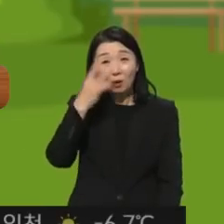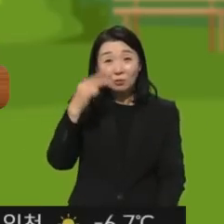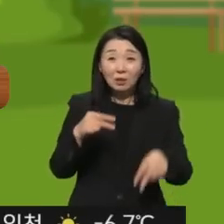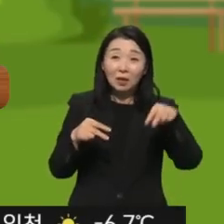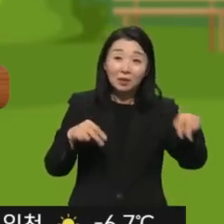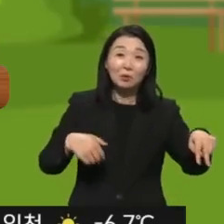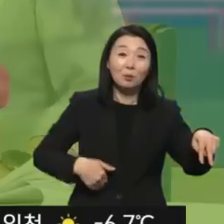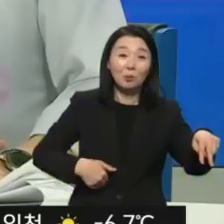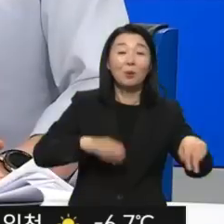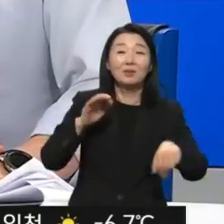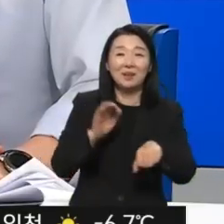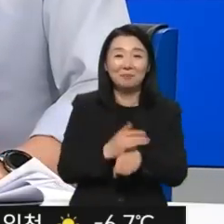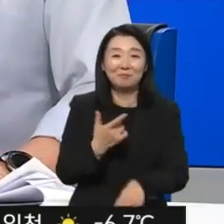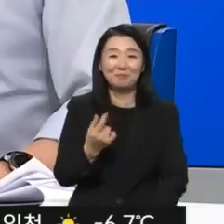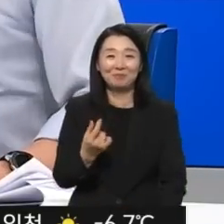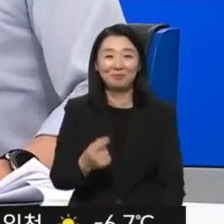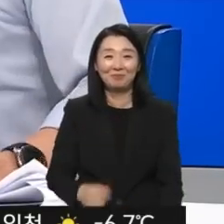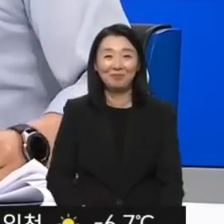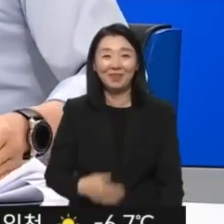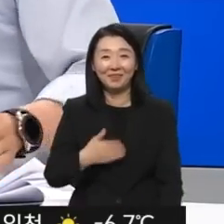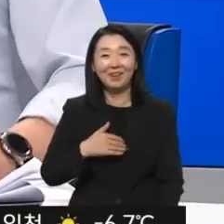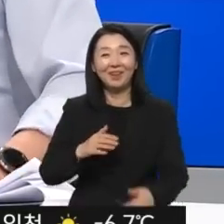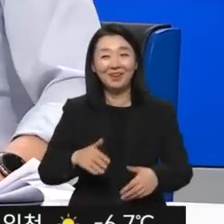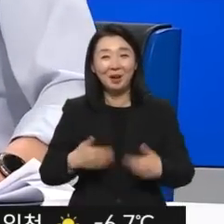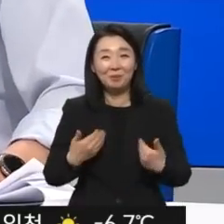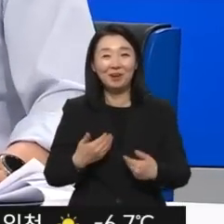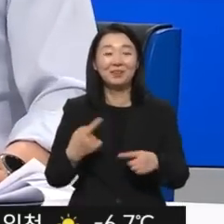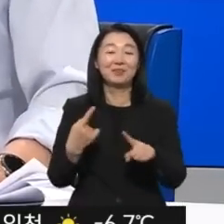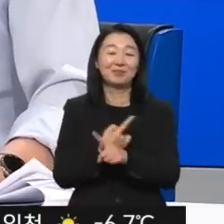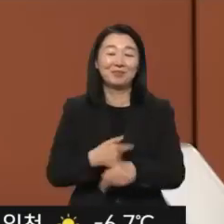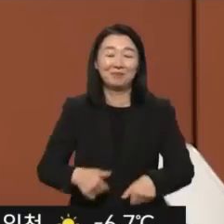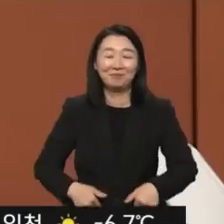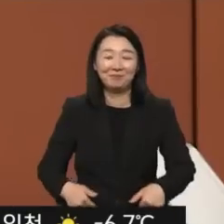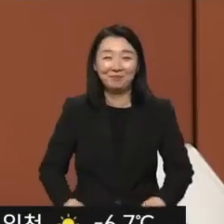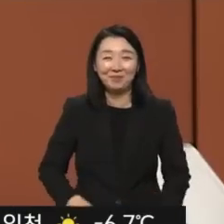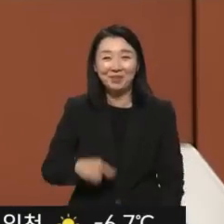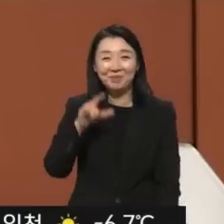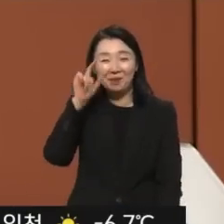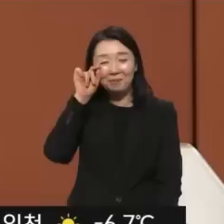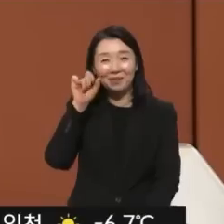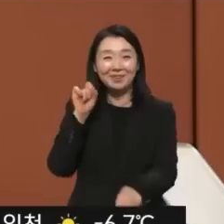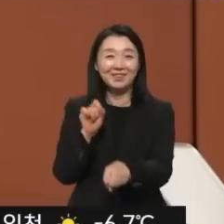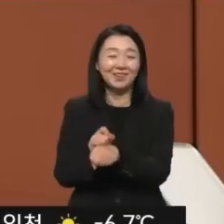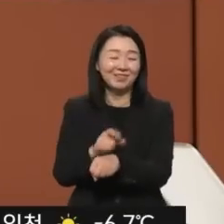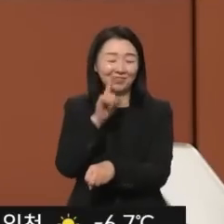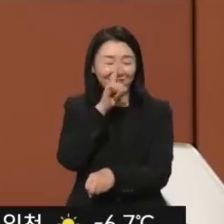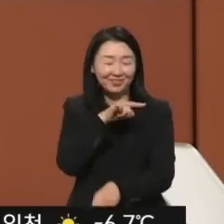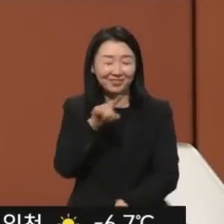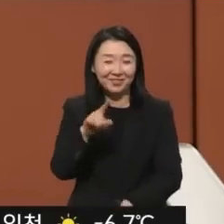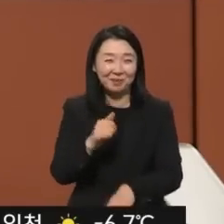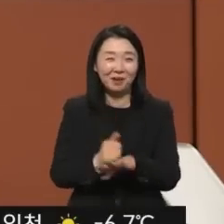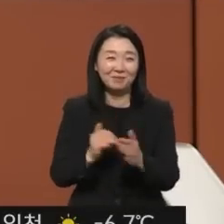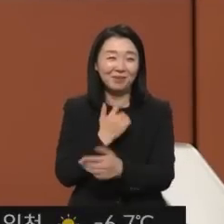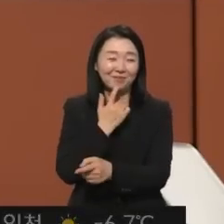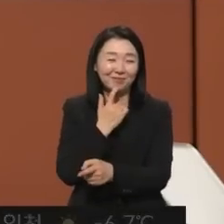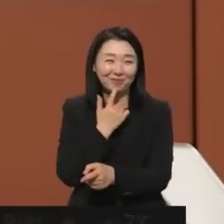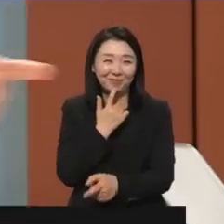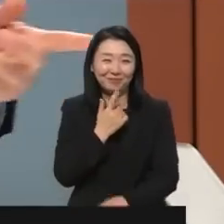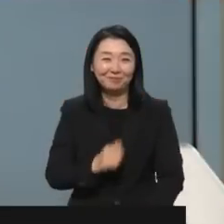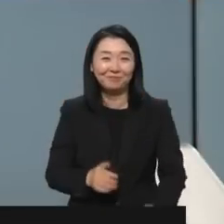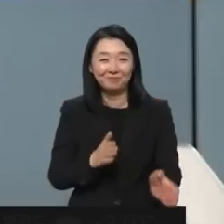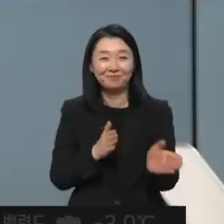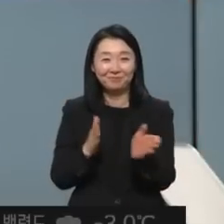기울어져야 되는데 잘못 나간 것 같습니다. 그래요? 제가 더 가볍거든요. 네. 아무튼 수정을 좀 해야 될 것 같습니다. 박마커가 참 성격이 안 좋은 것 같아요. 네, 끝까지 우기네. 끝까지 우겨.